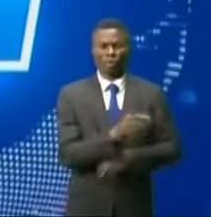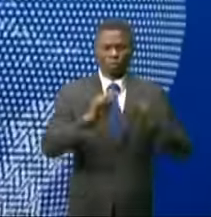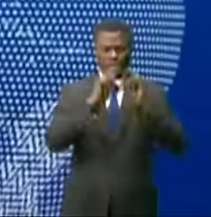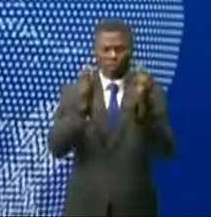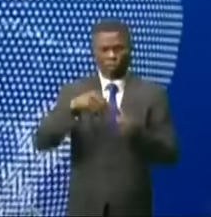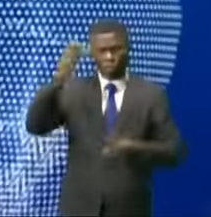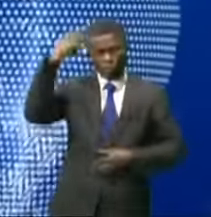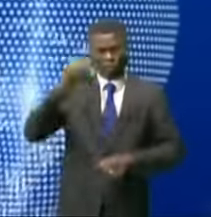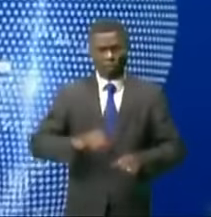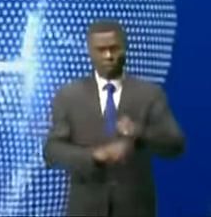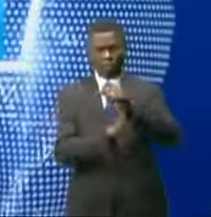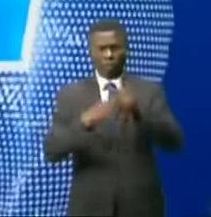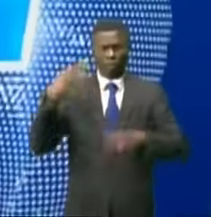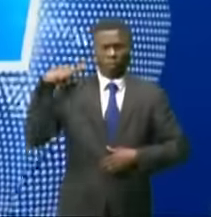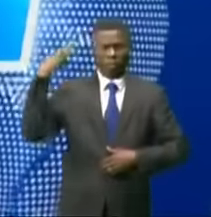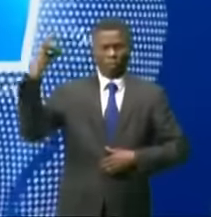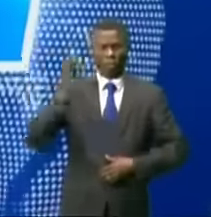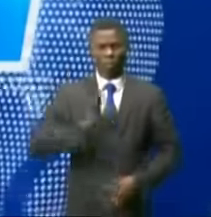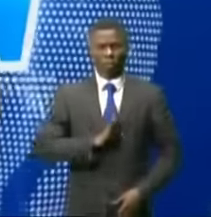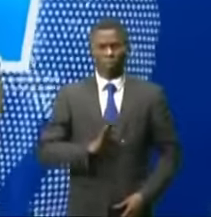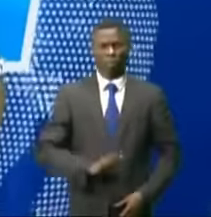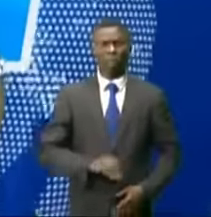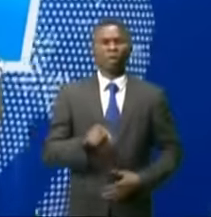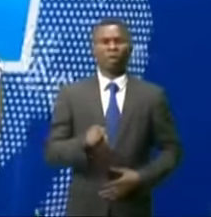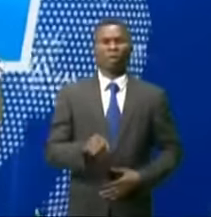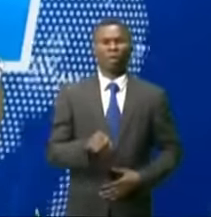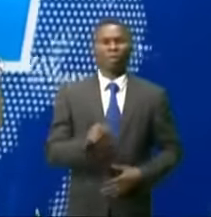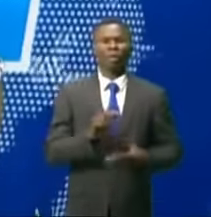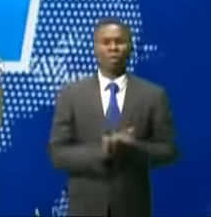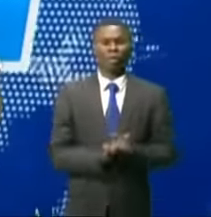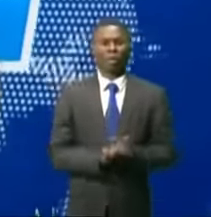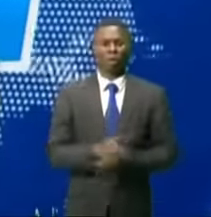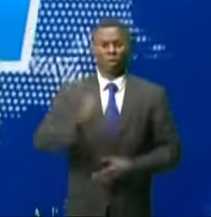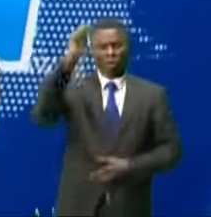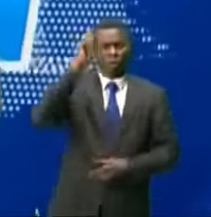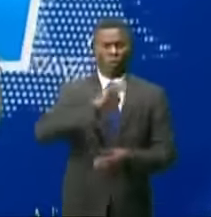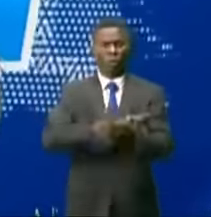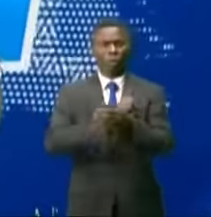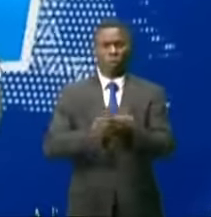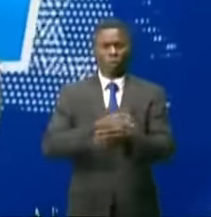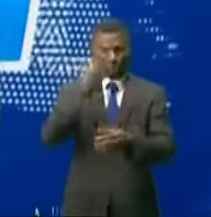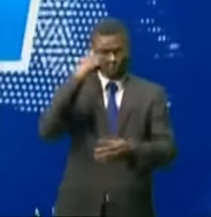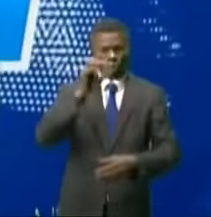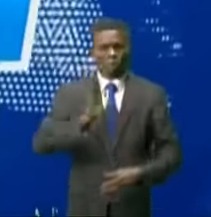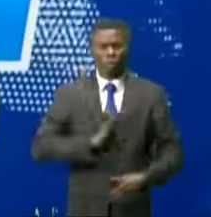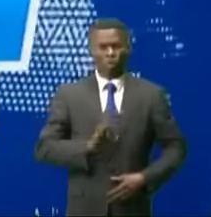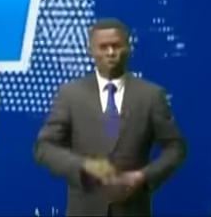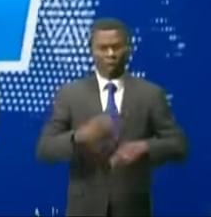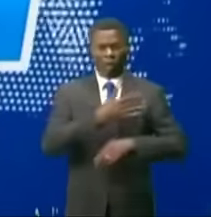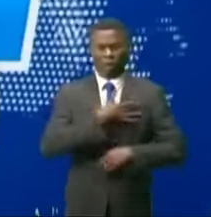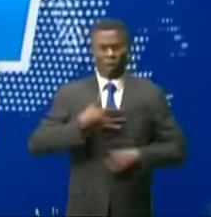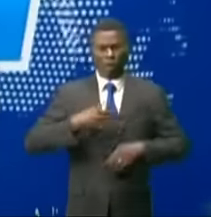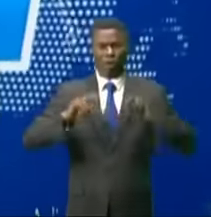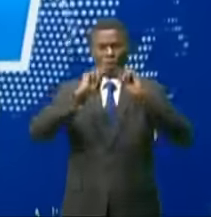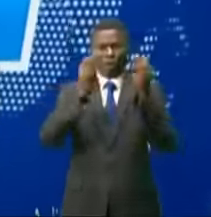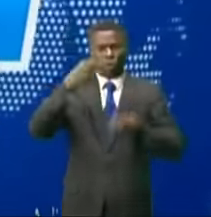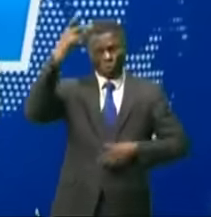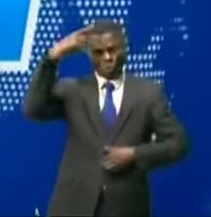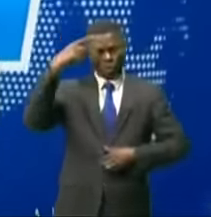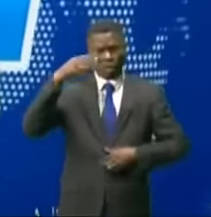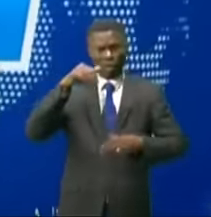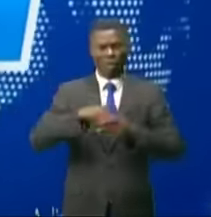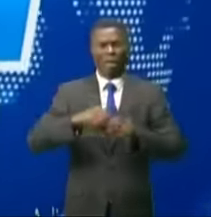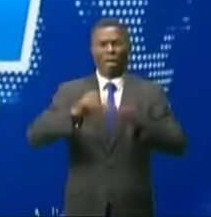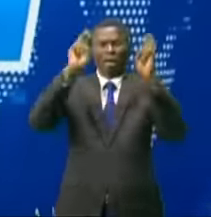pour le soutien de la candidature de Félix-Antoine Tshisekedi Tshilombo, Nord-Kivu pour Fachi, c'est le nom de cette plateforme qui est née à Goma